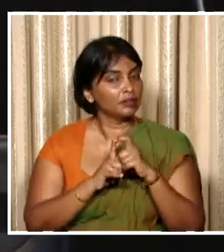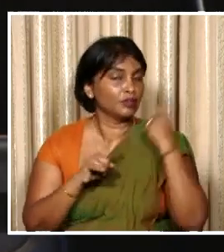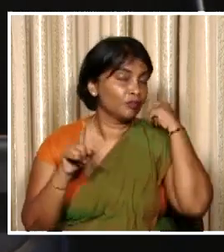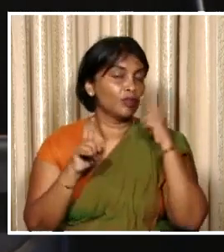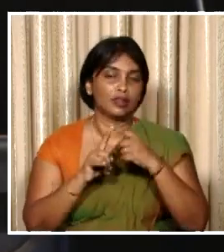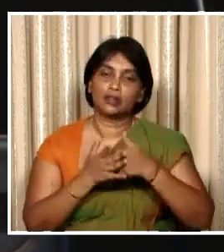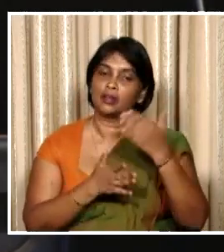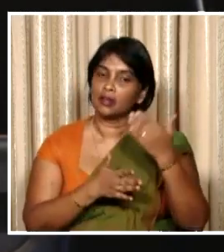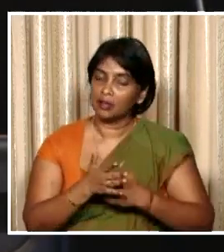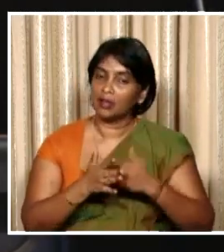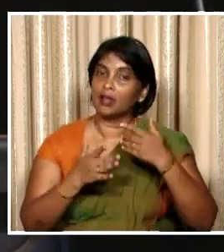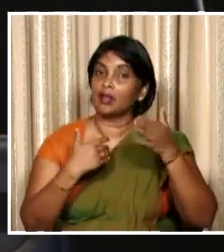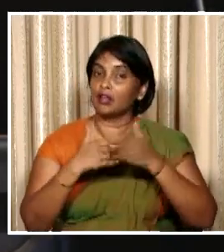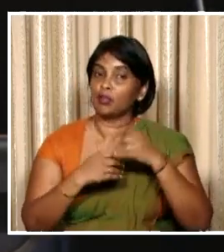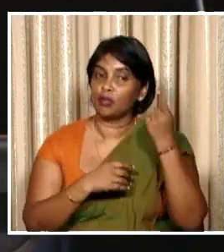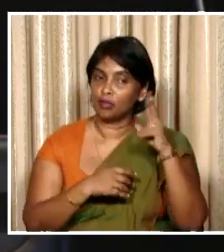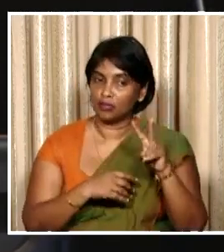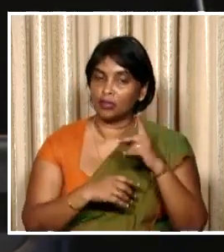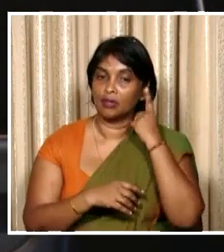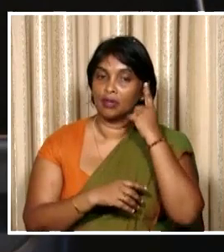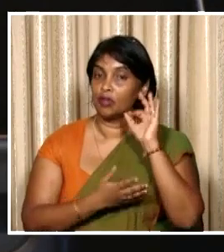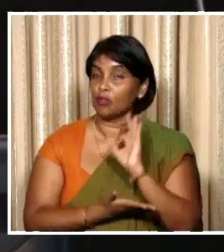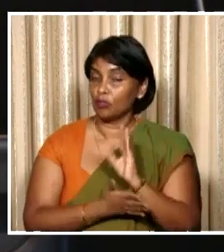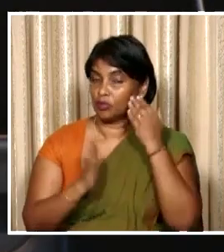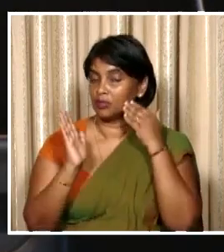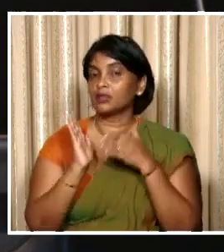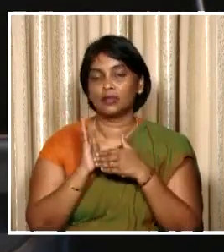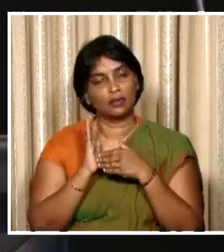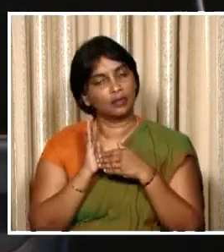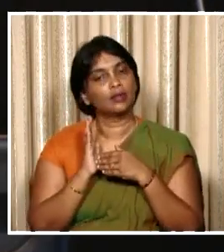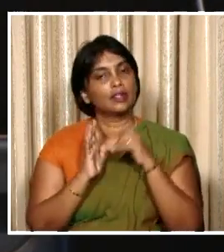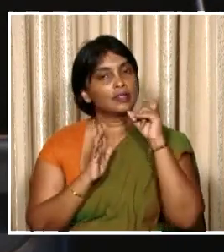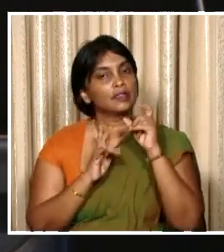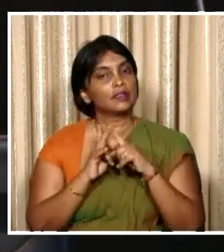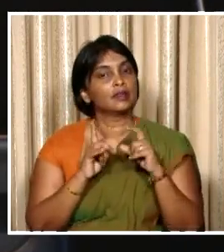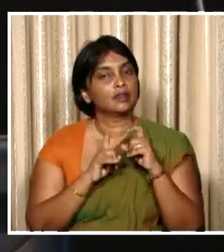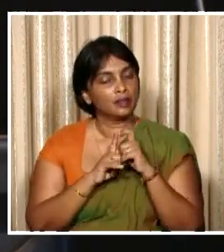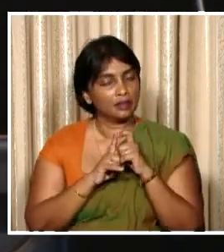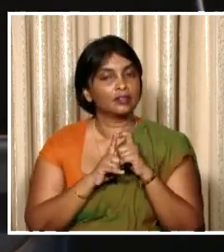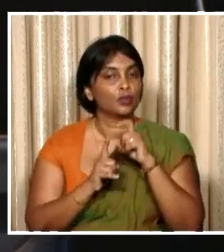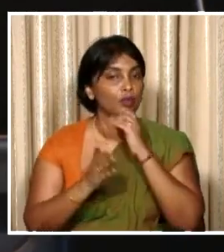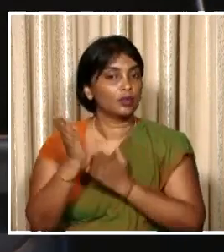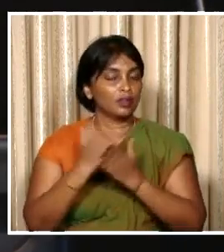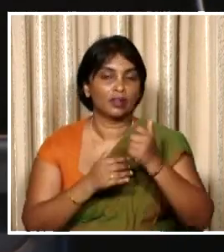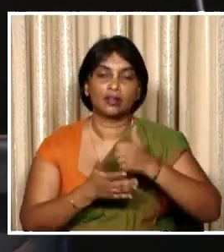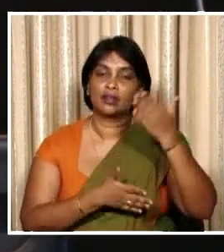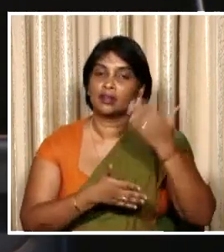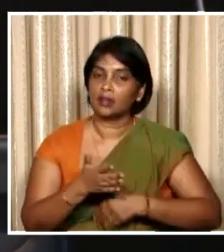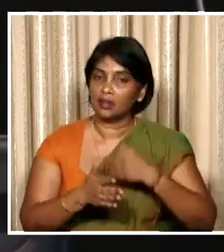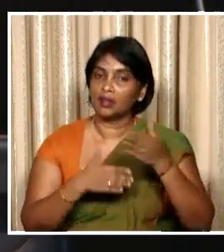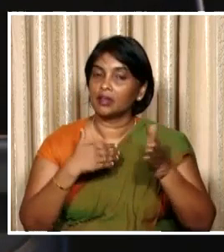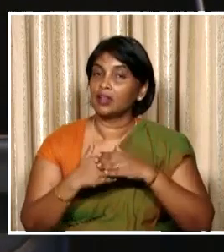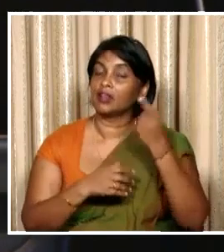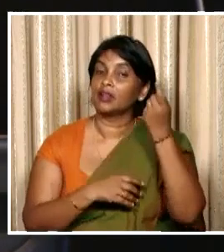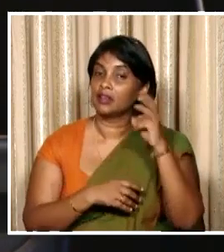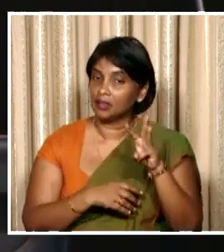කළ වාර්තාව. ඇමනුම් 12 බුදු පිළිම සිද්ධිය අදාළ CID උසාවියට ඉදිරිපත් කළ වාර්තාව. ඇමනුම්